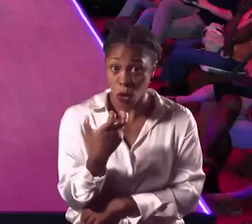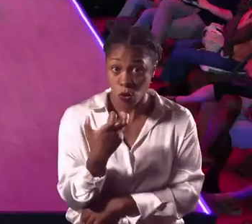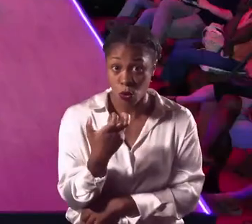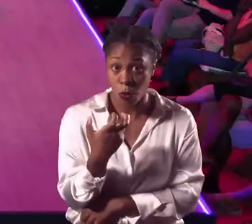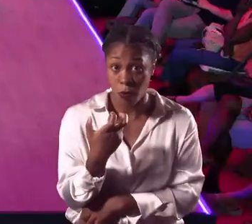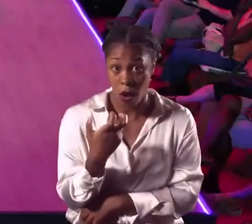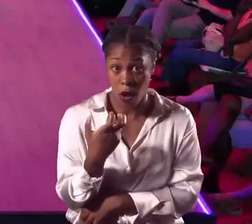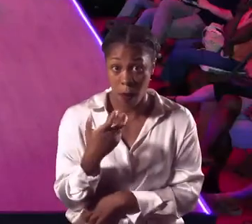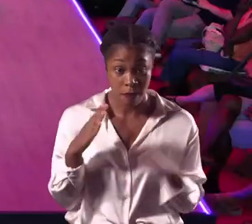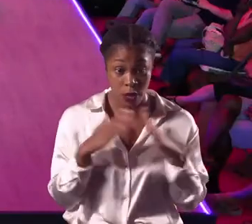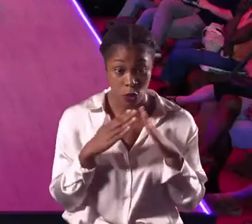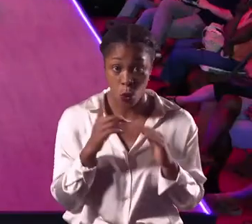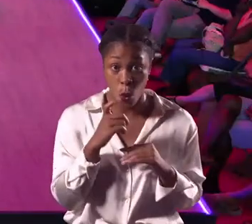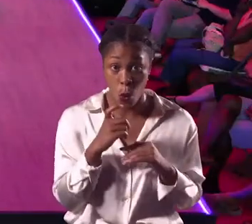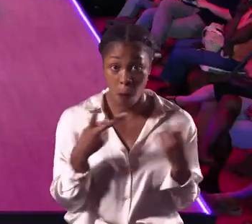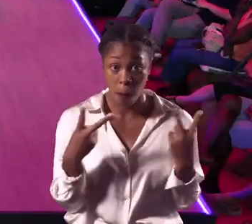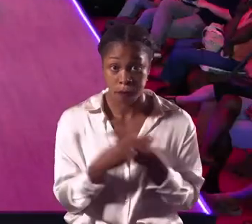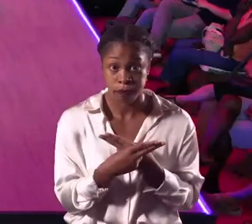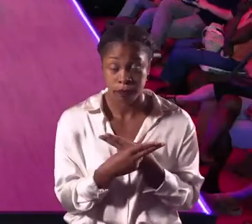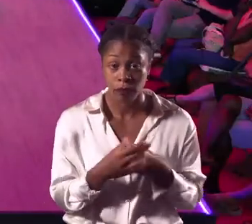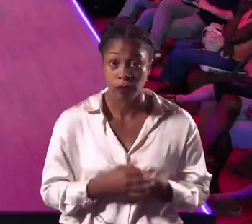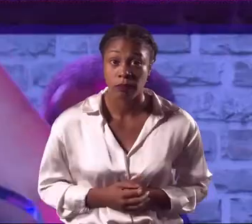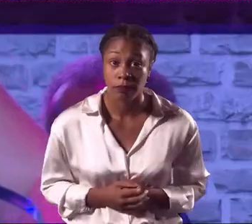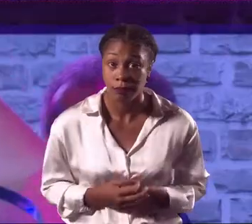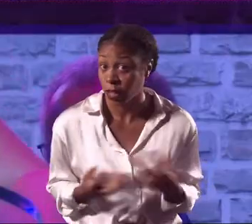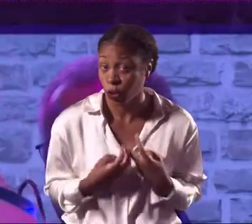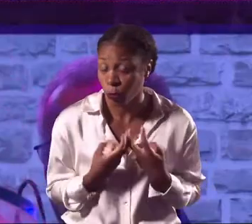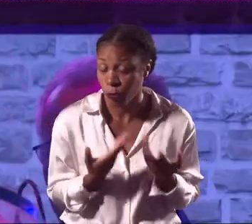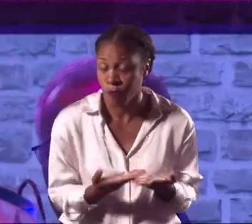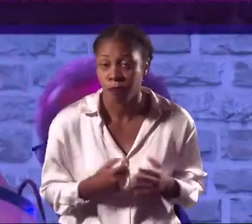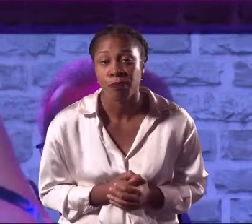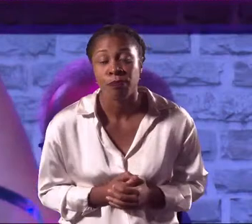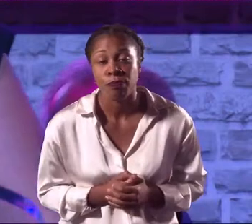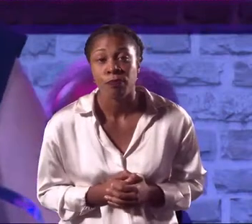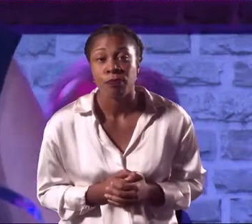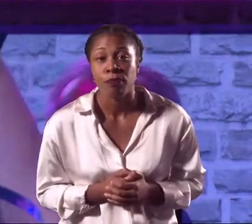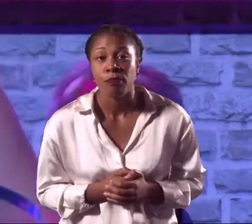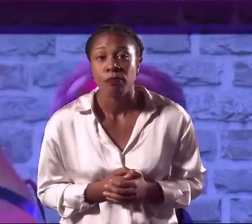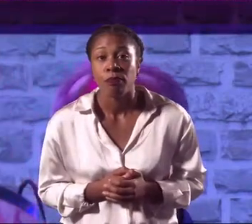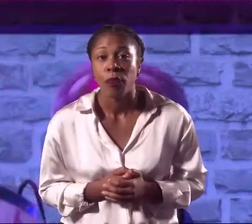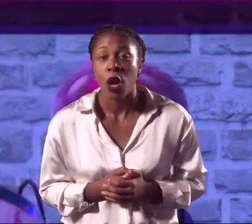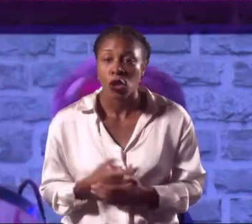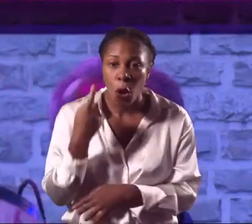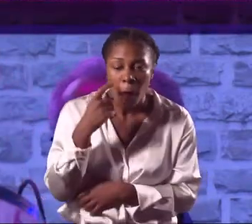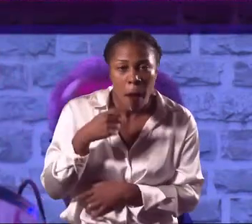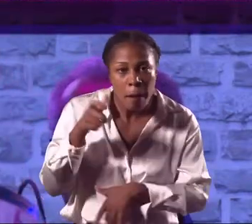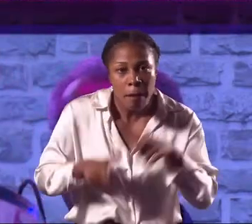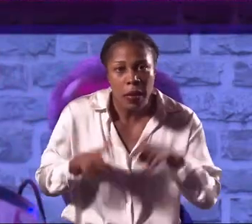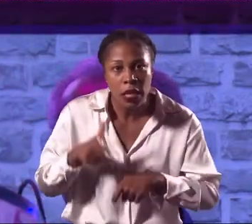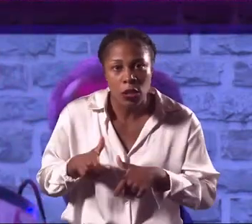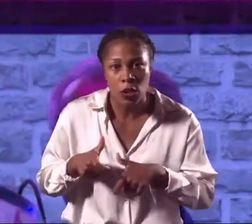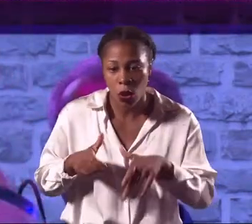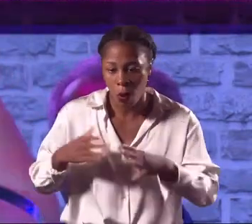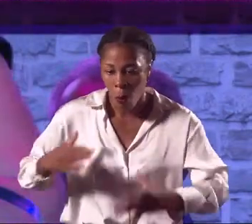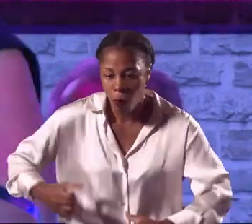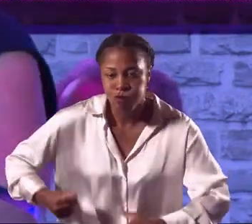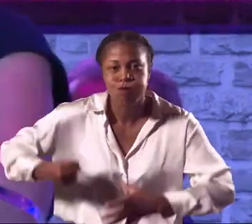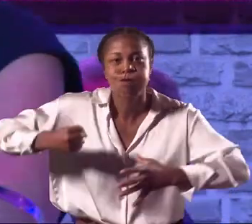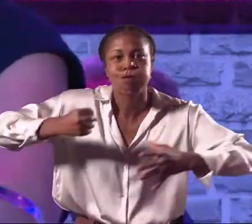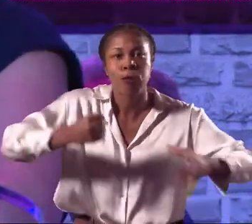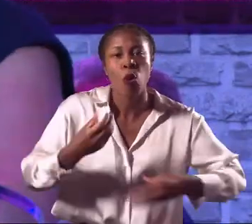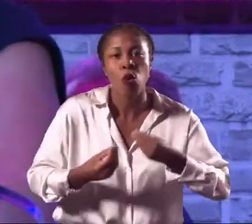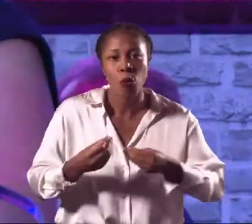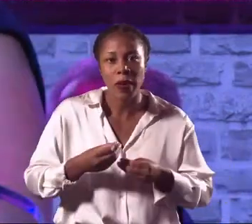habitants, par exemple. Alors, j'ai vu des gens qui portaient des bidons, j'ai vu des gens qui portaient des packs